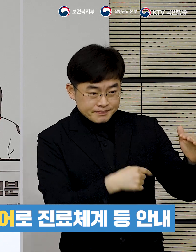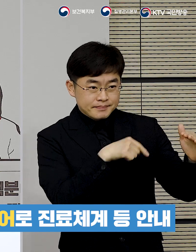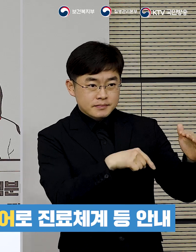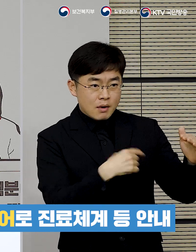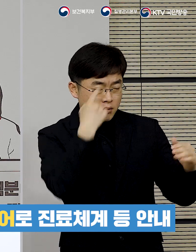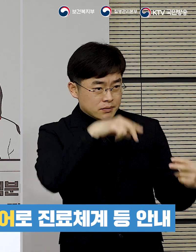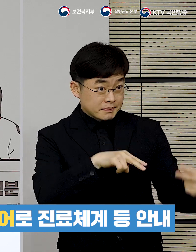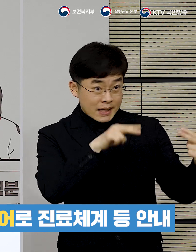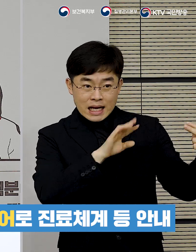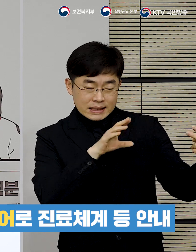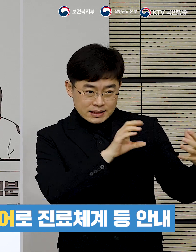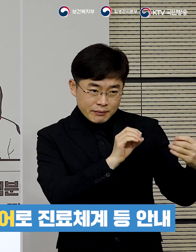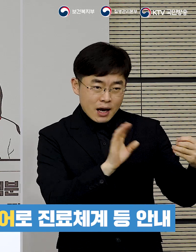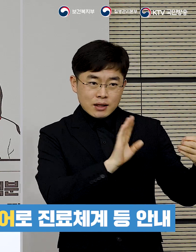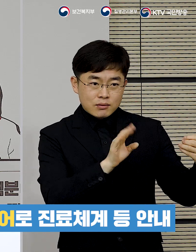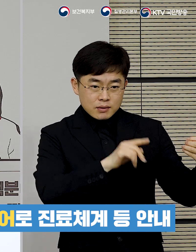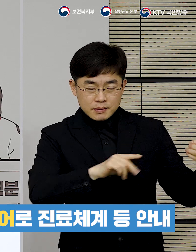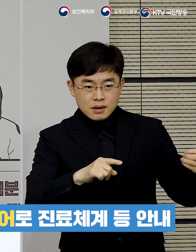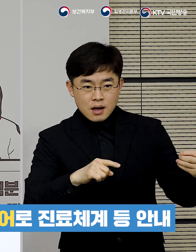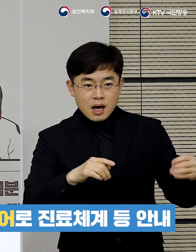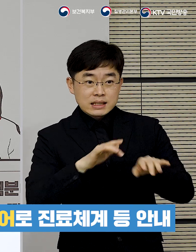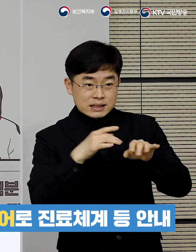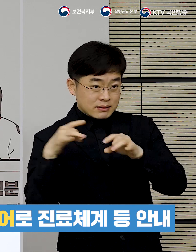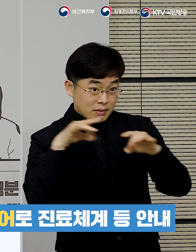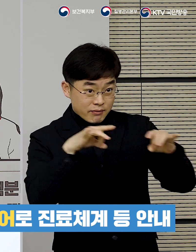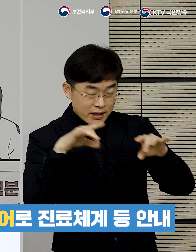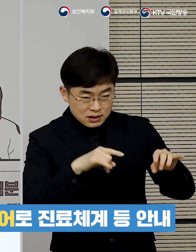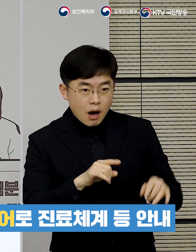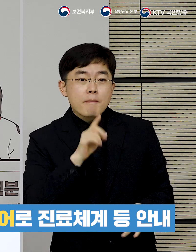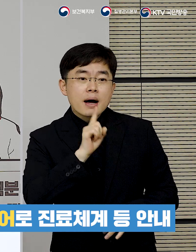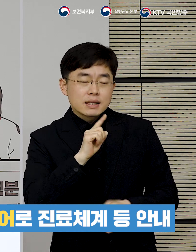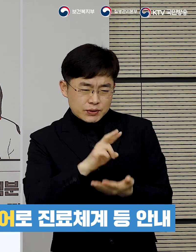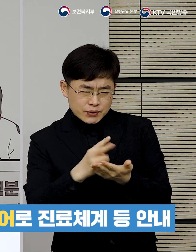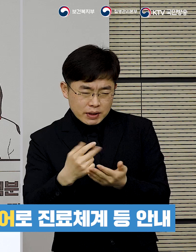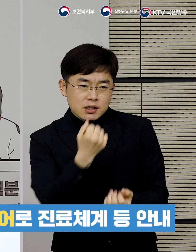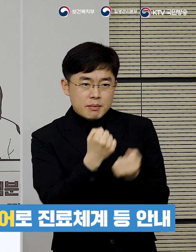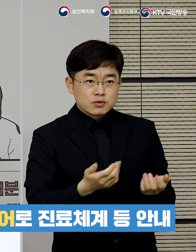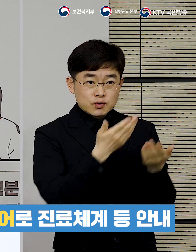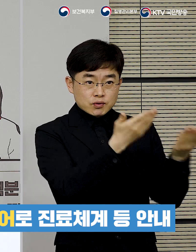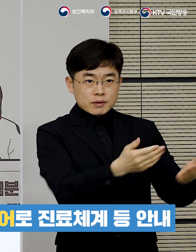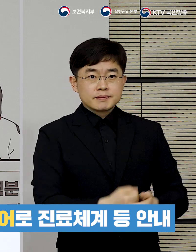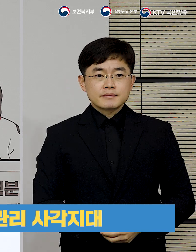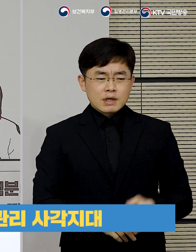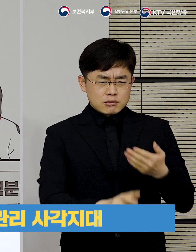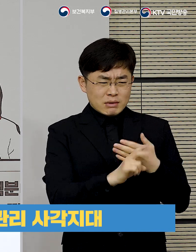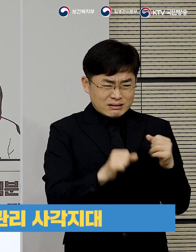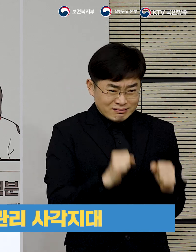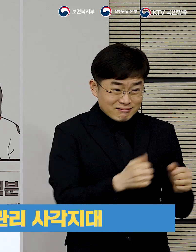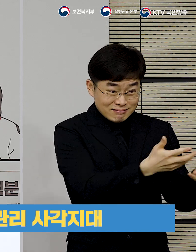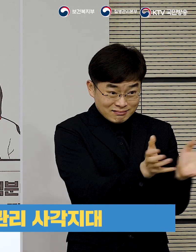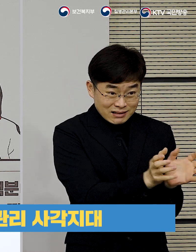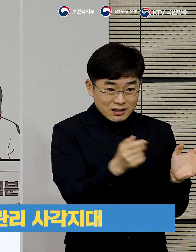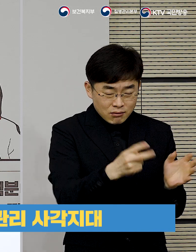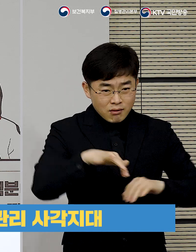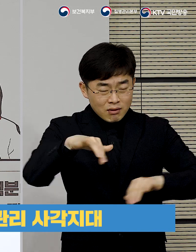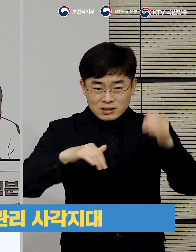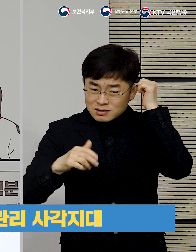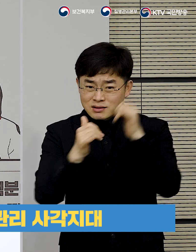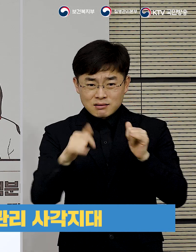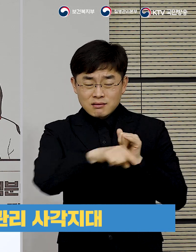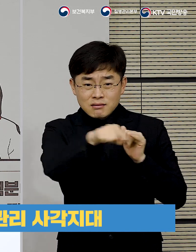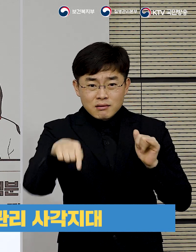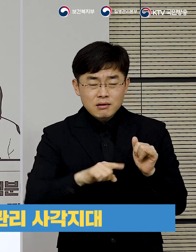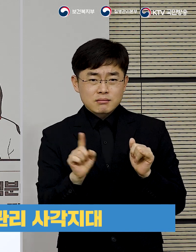것이며 보건소 선별진료소에서 비대면 통역 서비스를 제공합니다. 무자격 체류자와